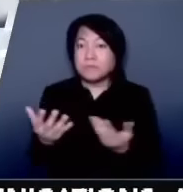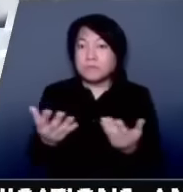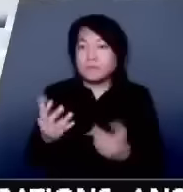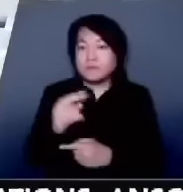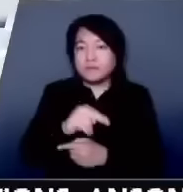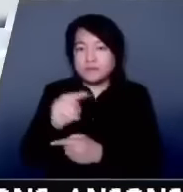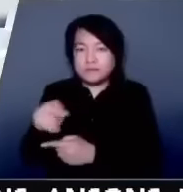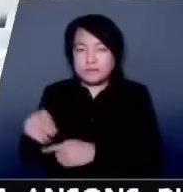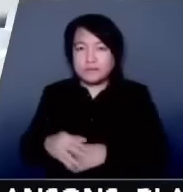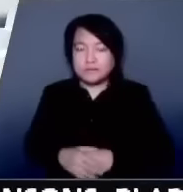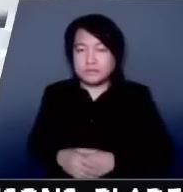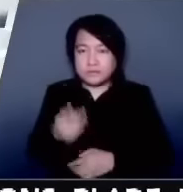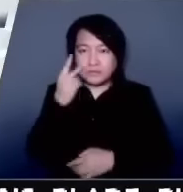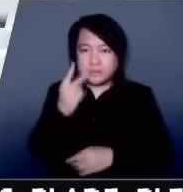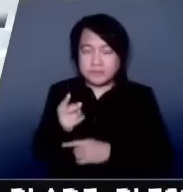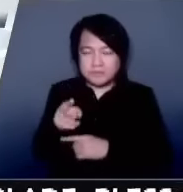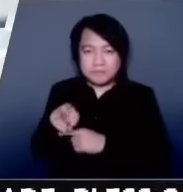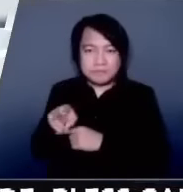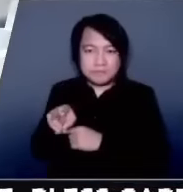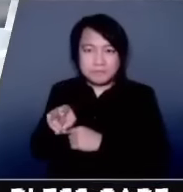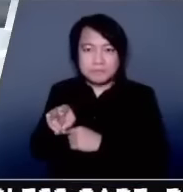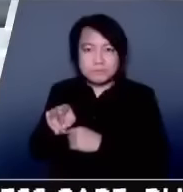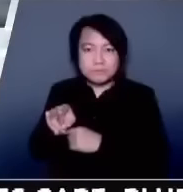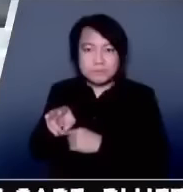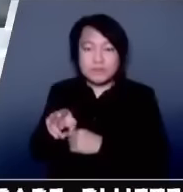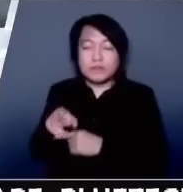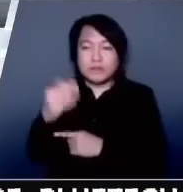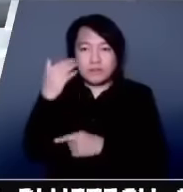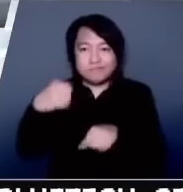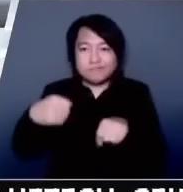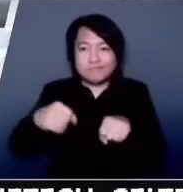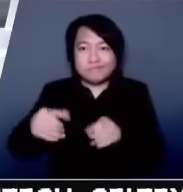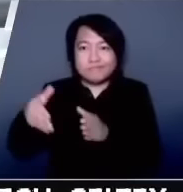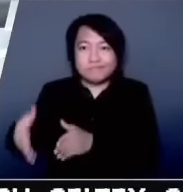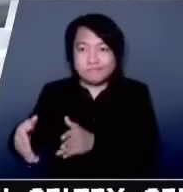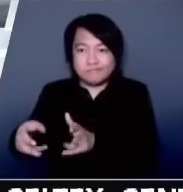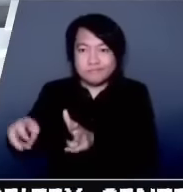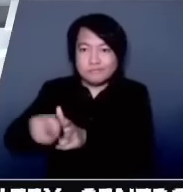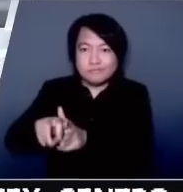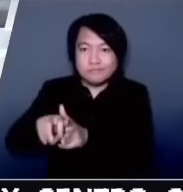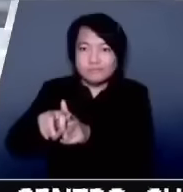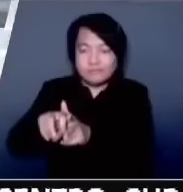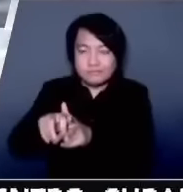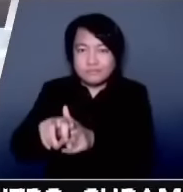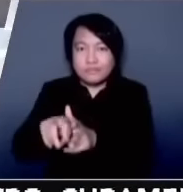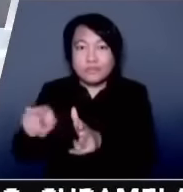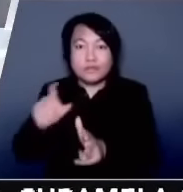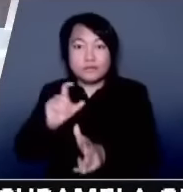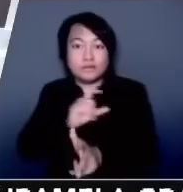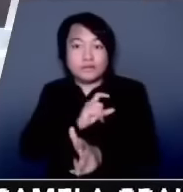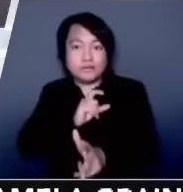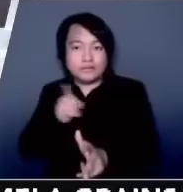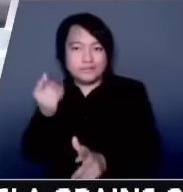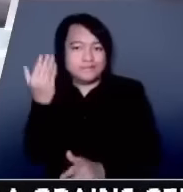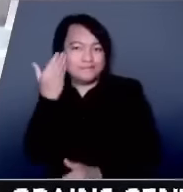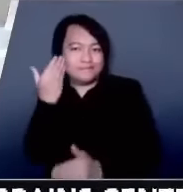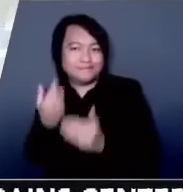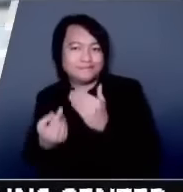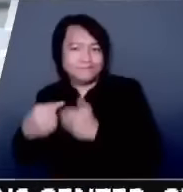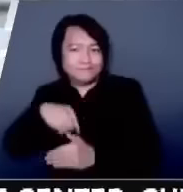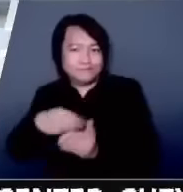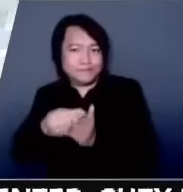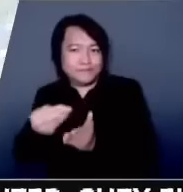ng operasyon, dumating na nakasakay sa tricycle. Agad nilang nilapitan ng pulis na nagpanggap na buyer. Nang magkaabutan ng pera at